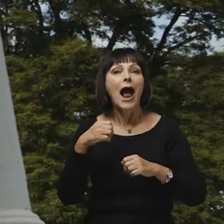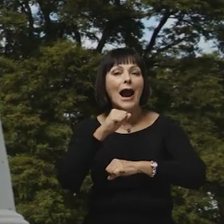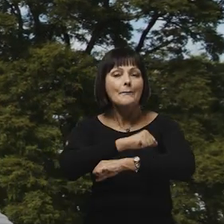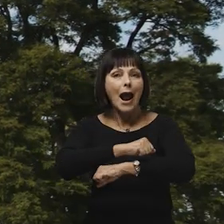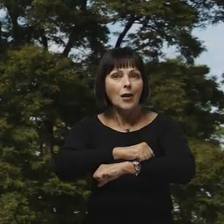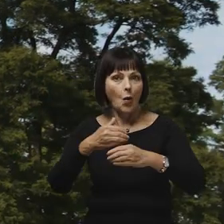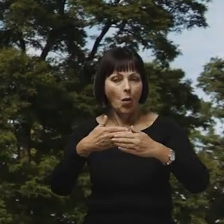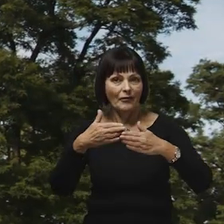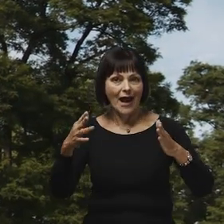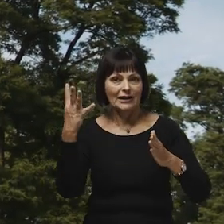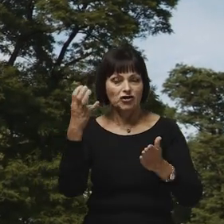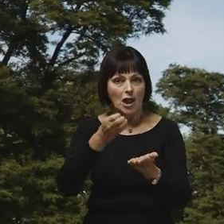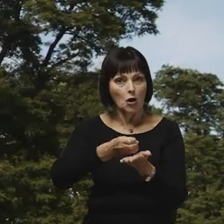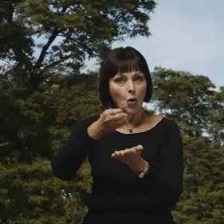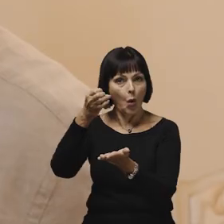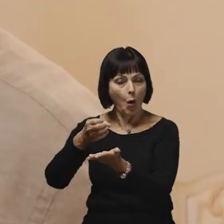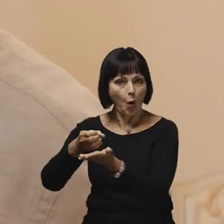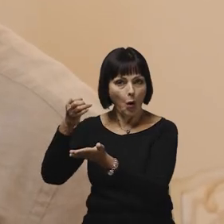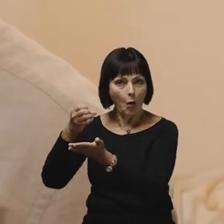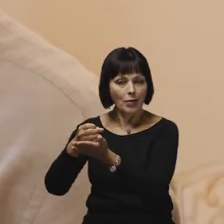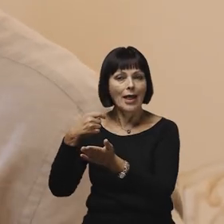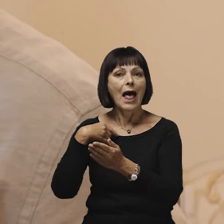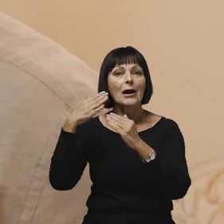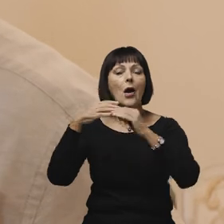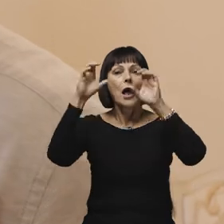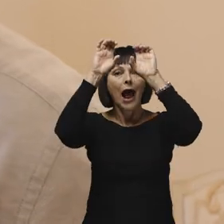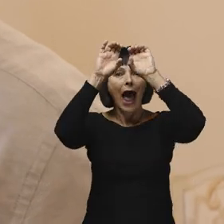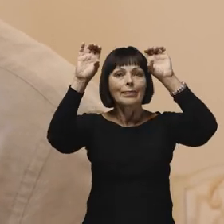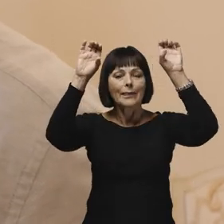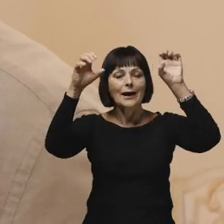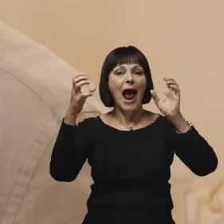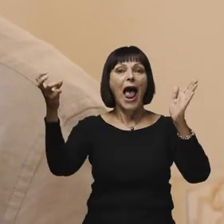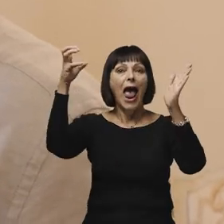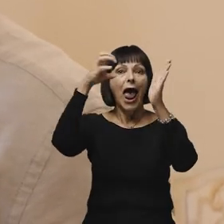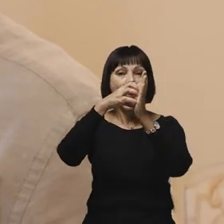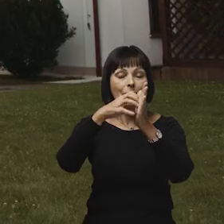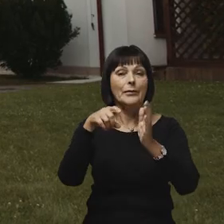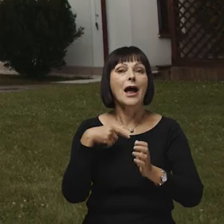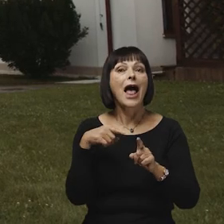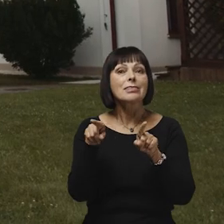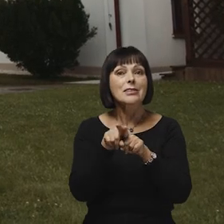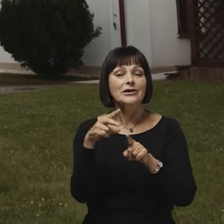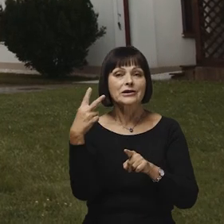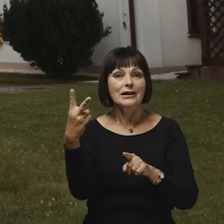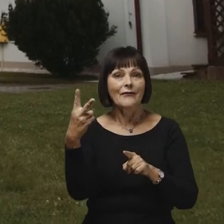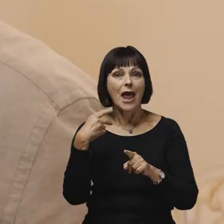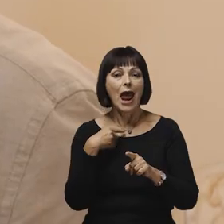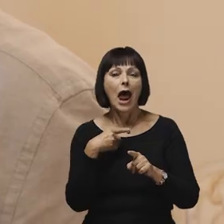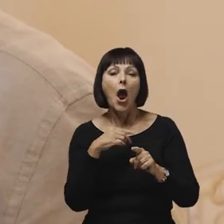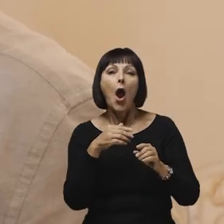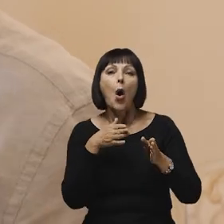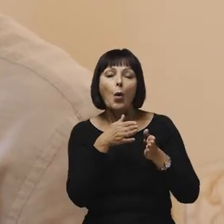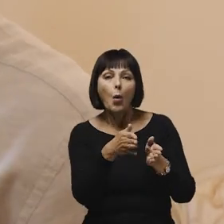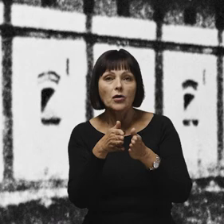ganek wsparty na czterech kolumnach i zwieńczony attyką z herbem, a także dwie oficyny